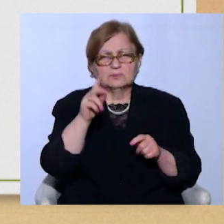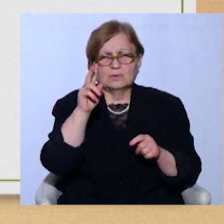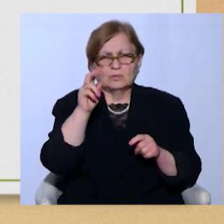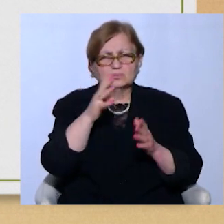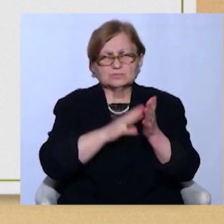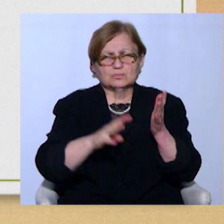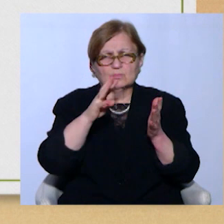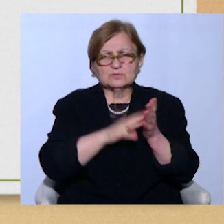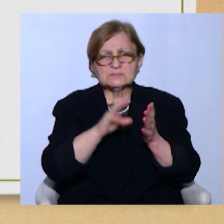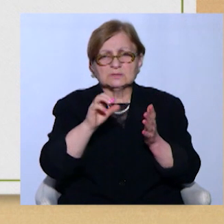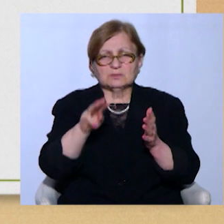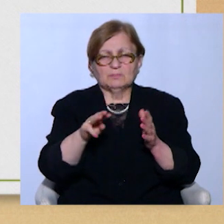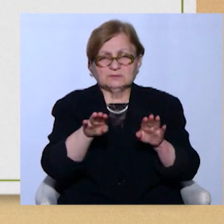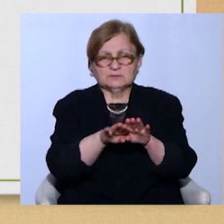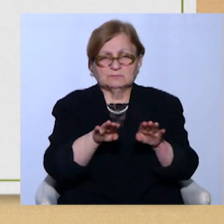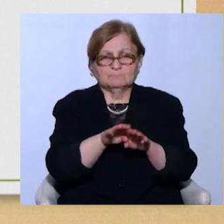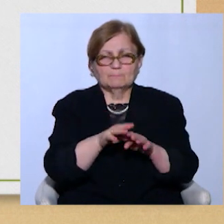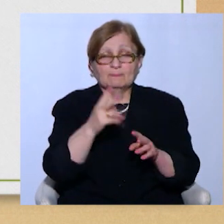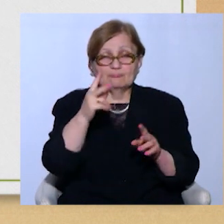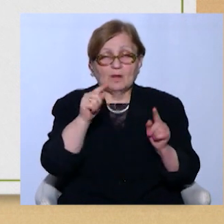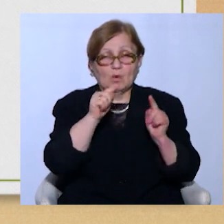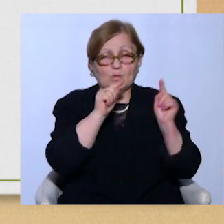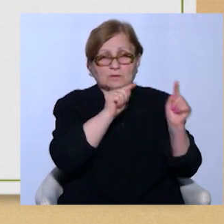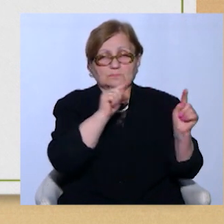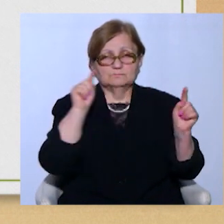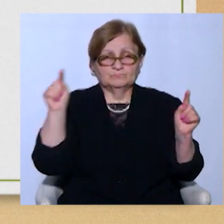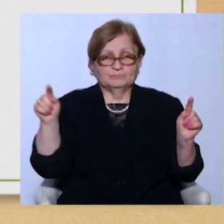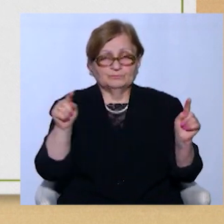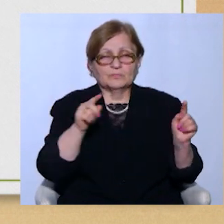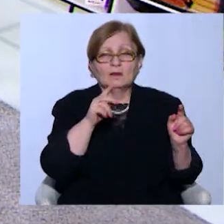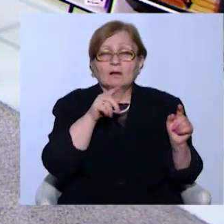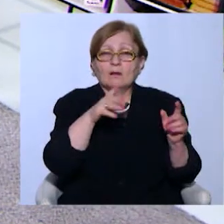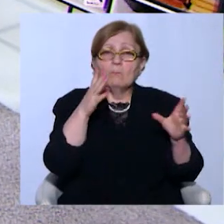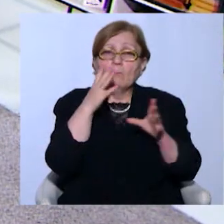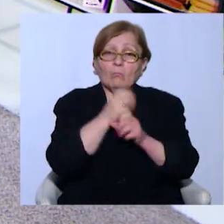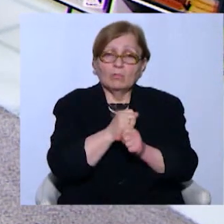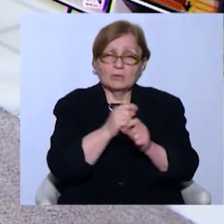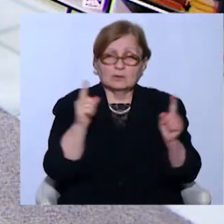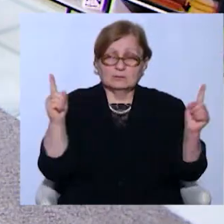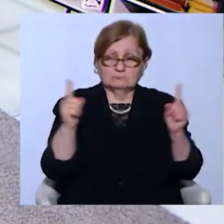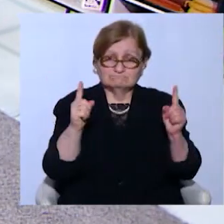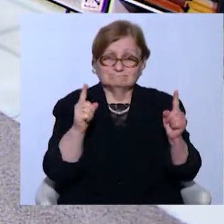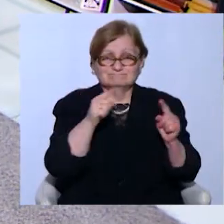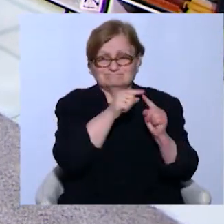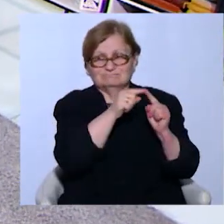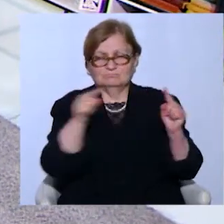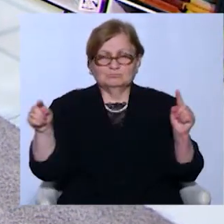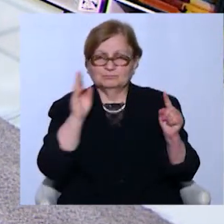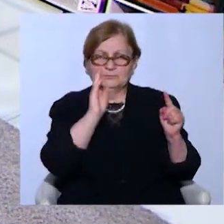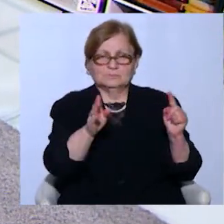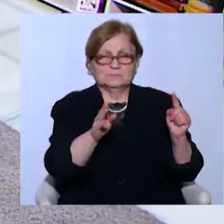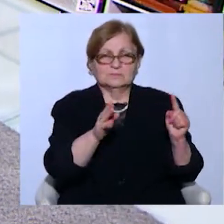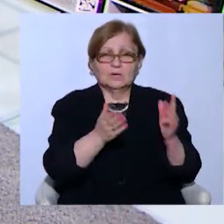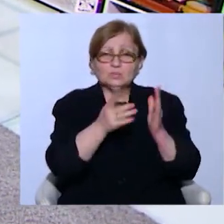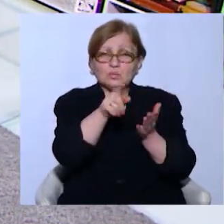მოდით მაინც აღვნიშნოთ, რომ ორ წერტილს შორის უმოკლესი მანძილი არის მათი შემაერთებელი მონაკვეთის სიგრძე. ანუ ჭიანჭველას